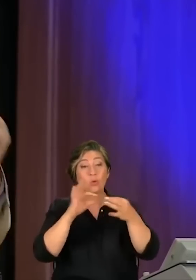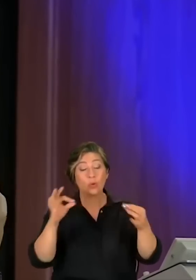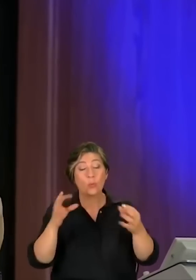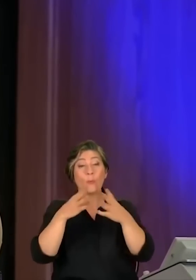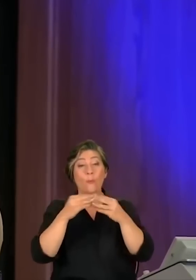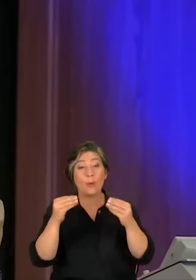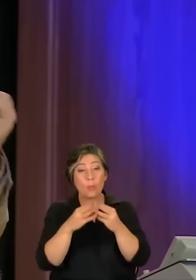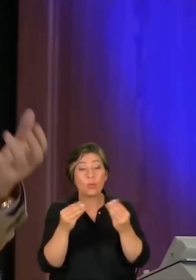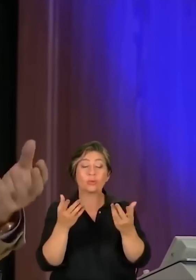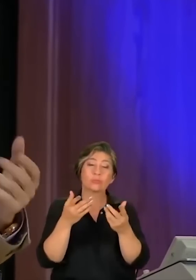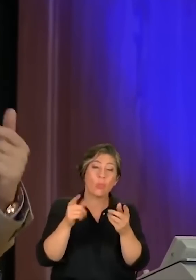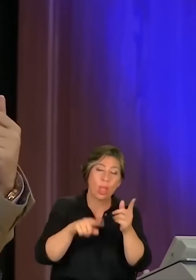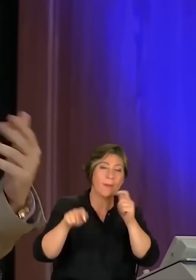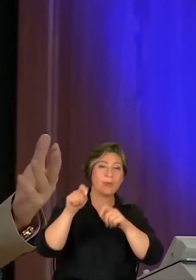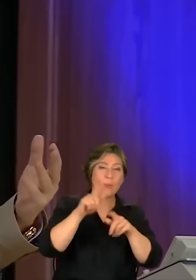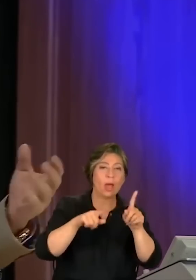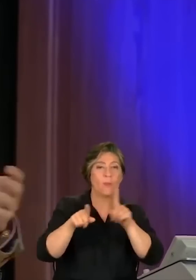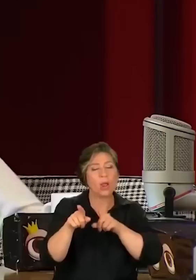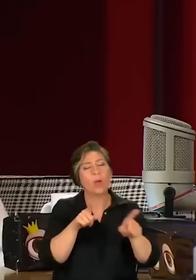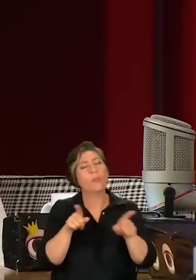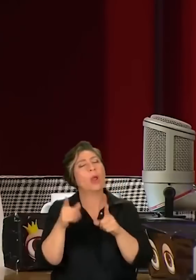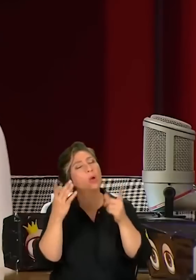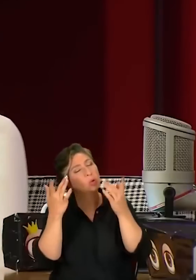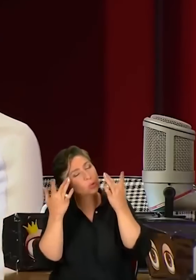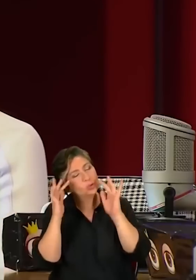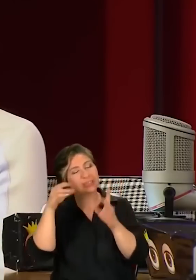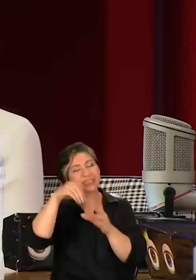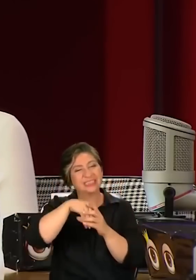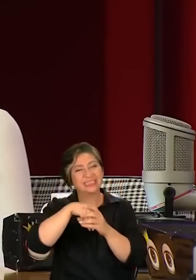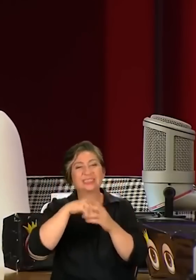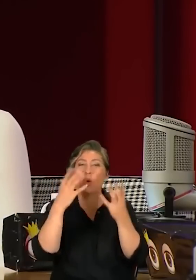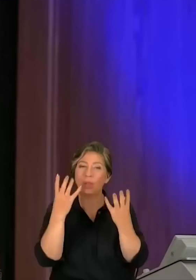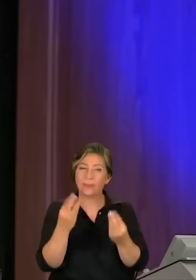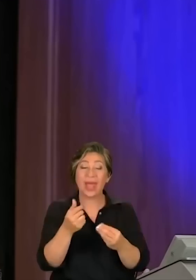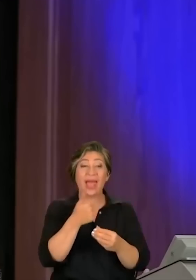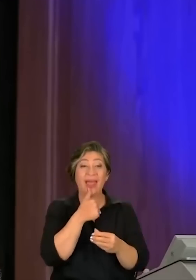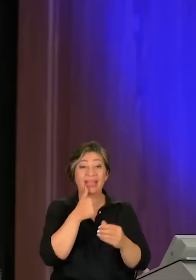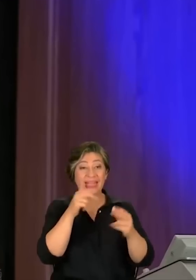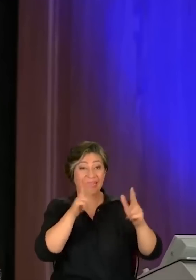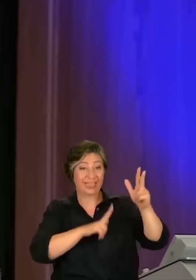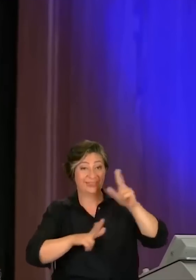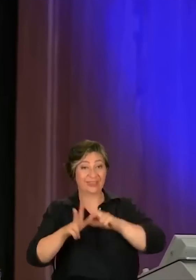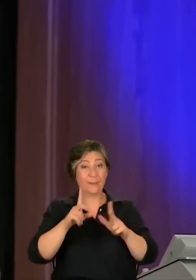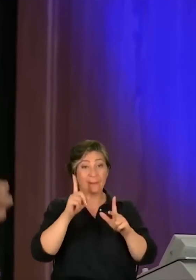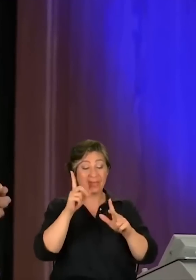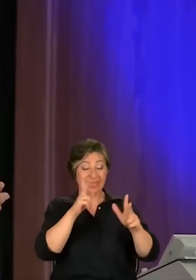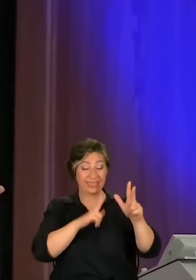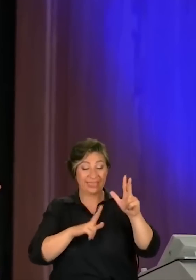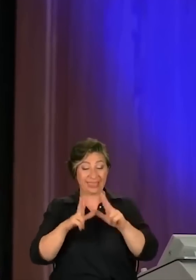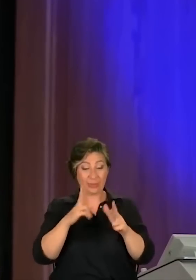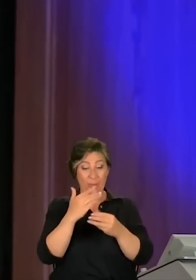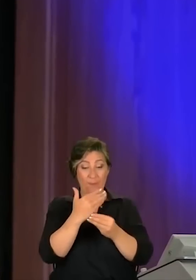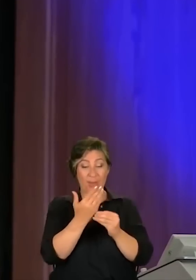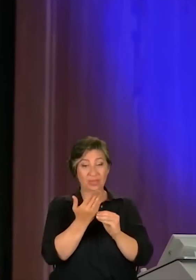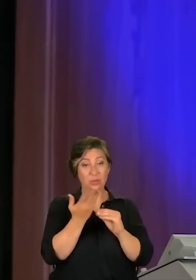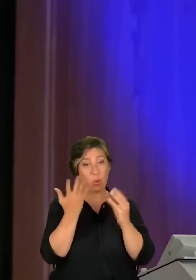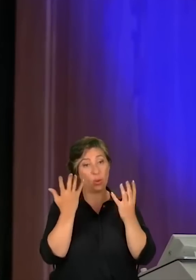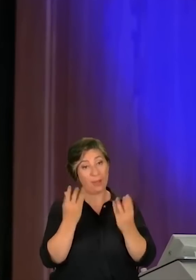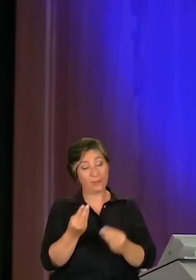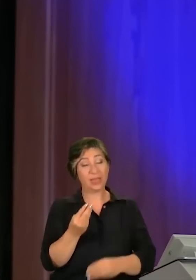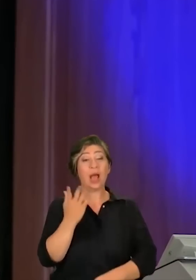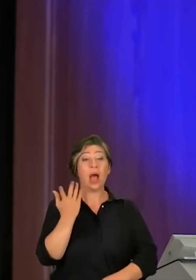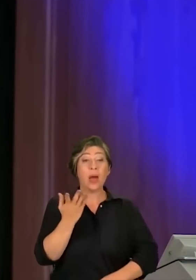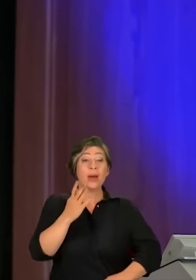olur, pamuktan olur, şundan olur, bundan olur falan filan. Erkek giyiminde bir giyim şeklinin parçası olabilir.